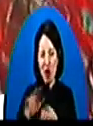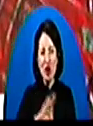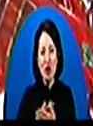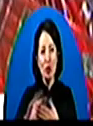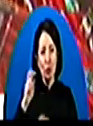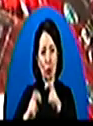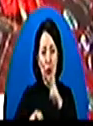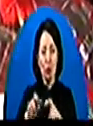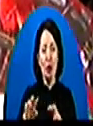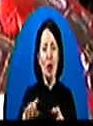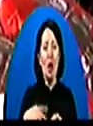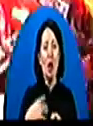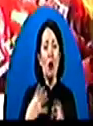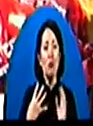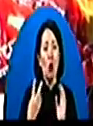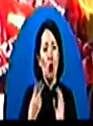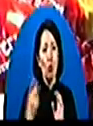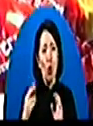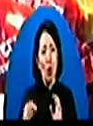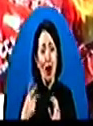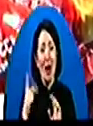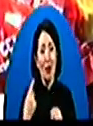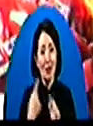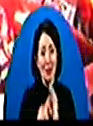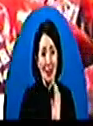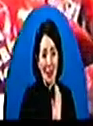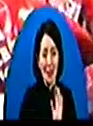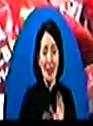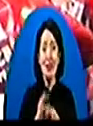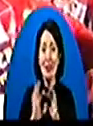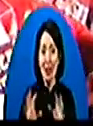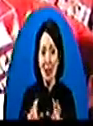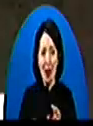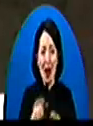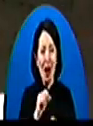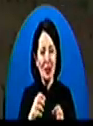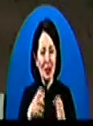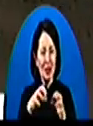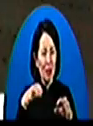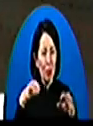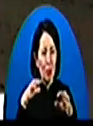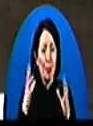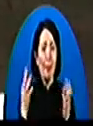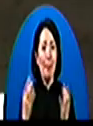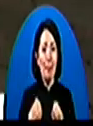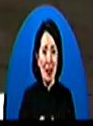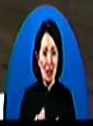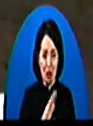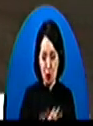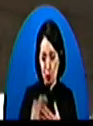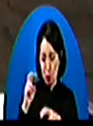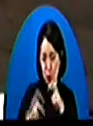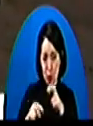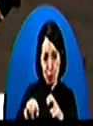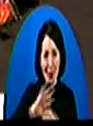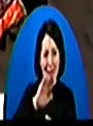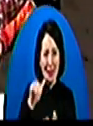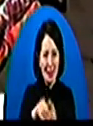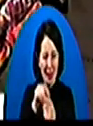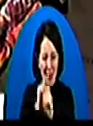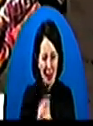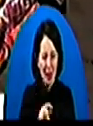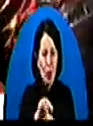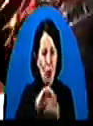энэ оны 11-р сард ашиглалтанд орно. Налахын үйлдвэр ашиглалтанд орсноор эдний ачаалал эрс буурах юм а. Шинэ үйлдвэр стандартын дагуу бутлагч